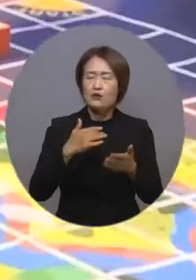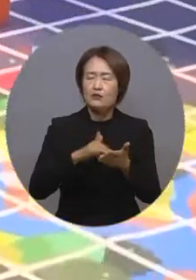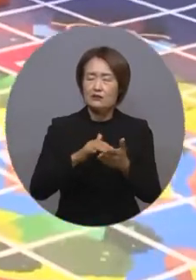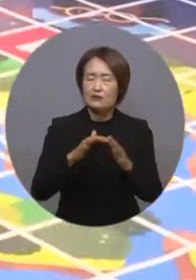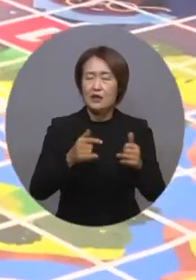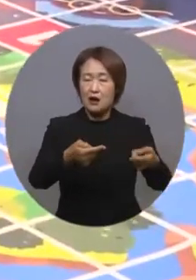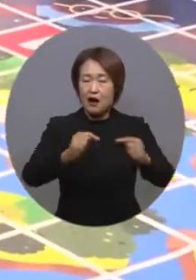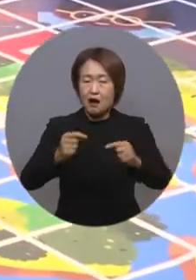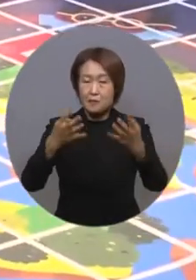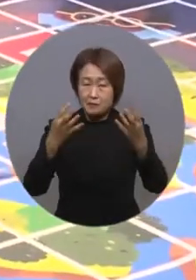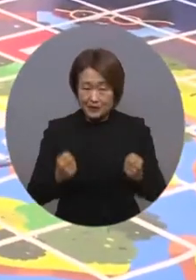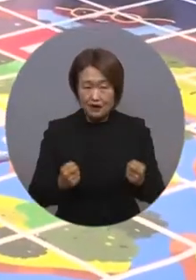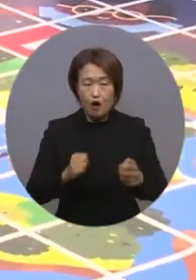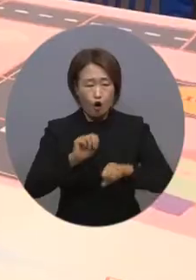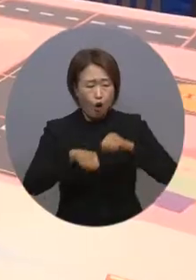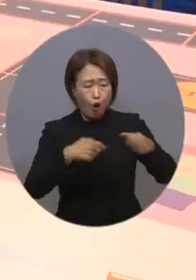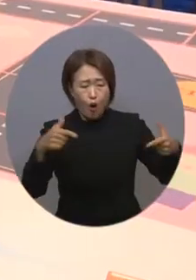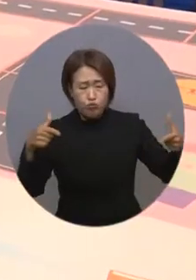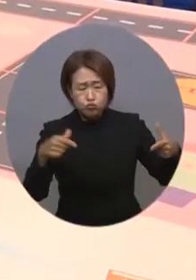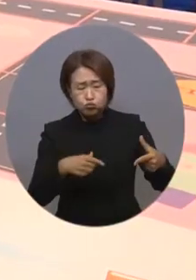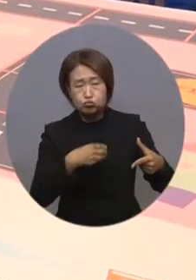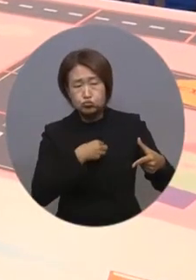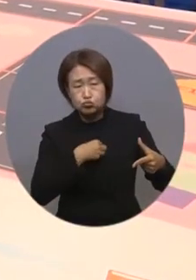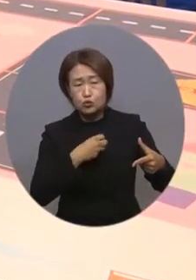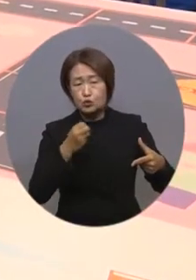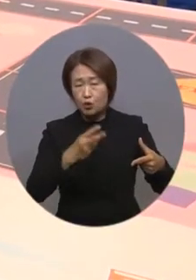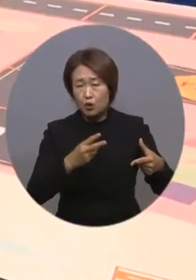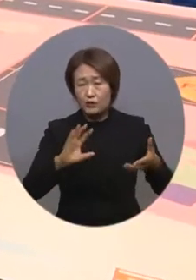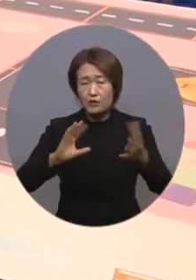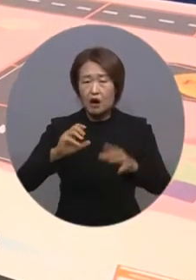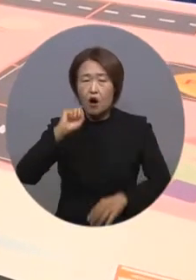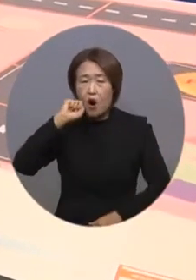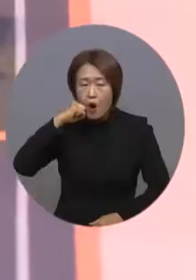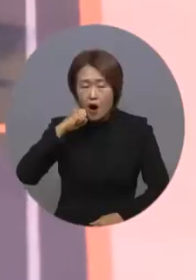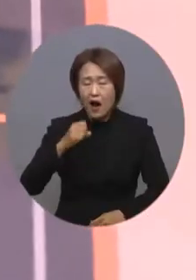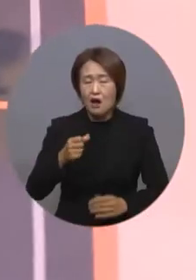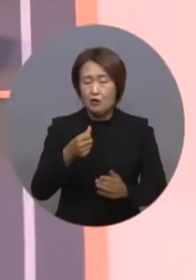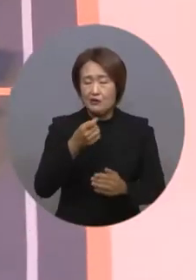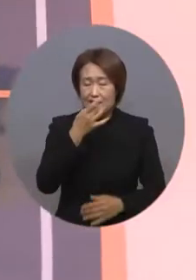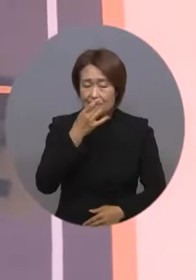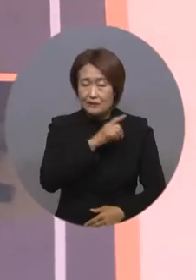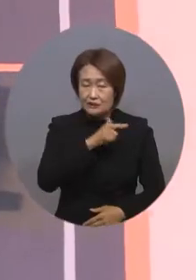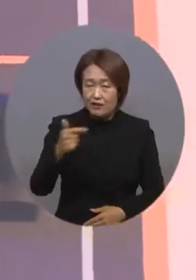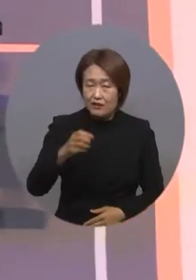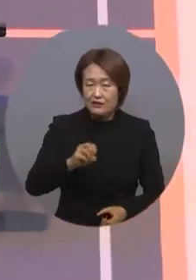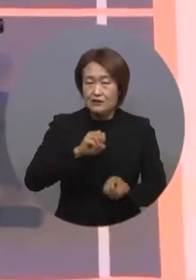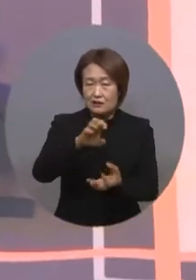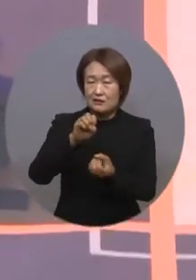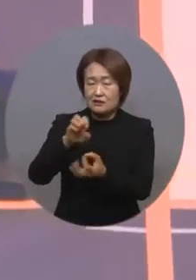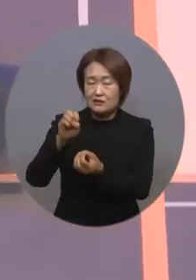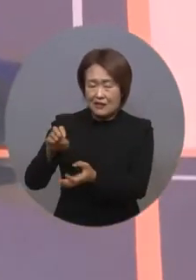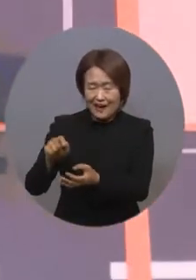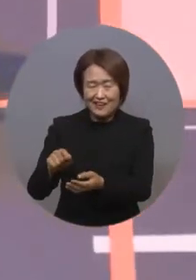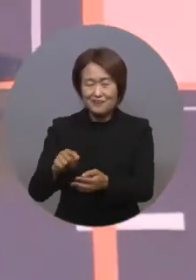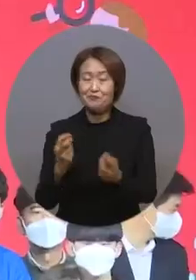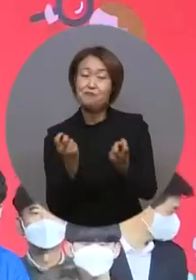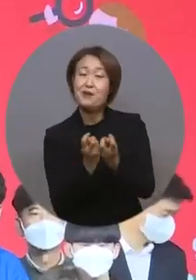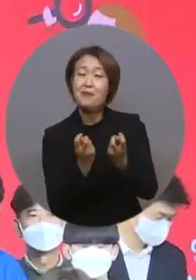활용해 멸종위기 동물을 구조하고 빈곤 국가에 식량을 조달하는 등 다양한 미션을 수행하는 시간을